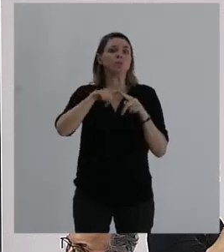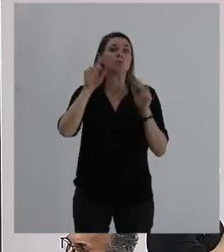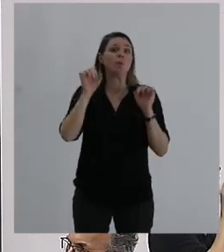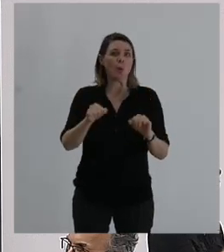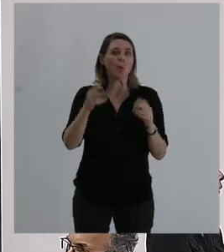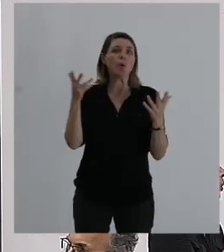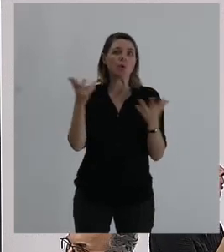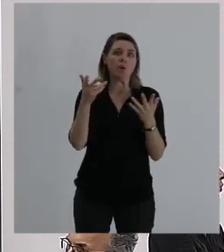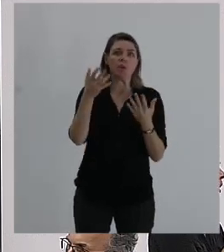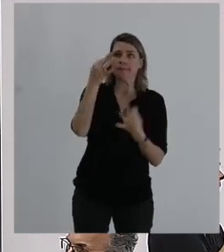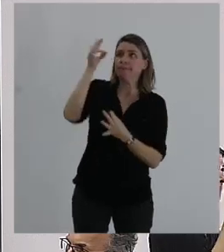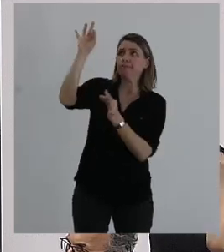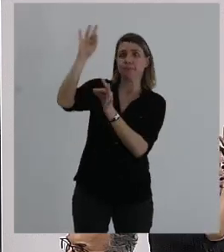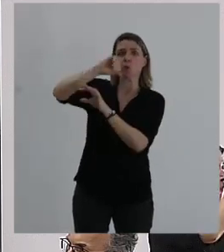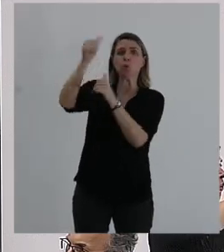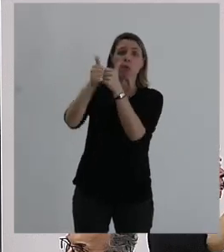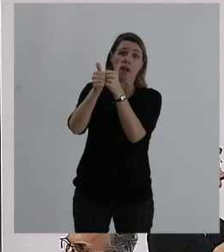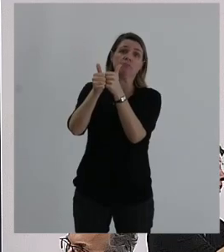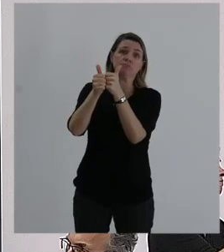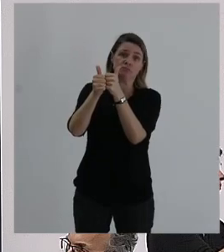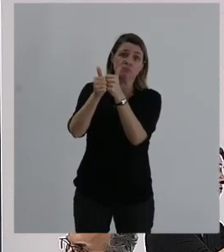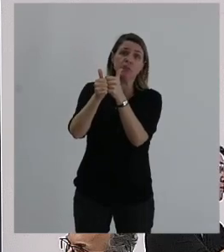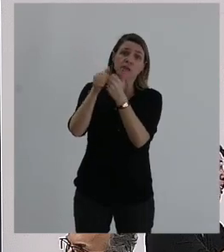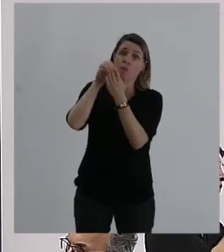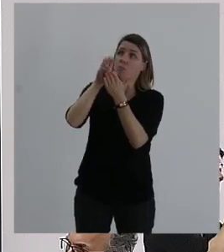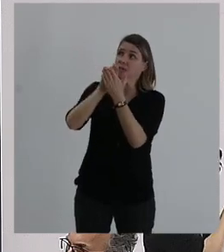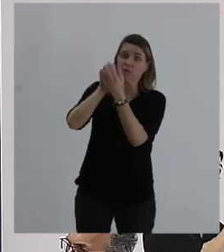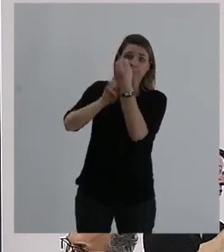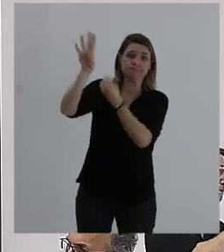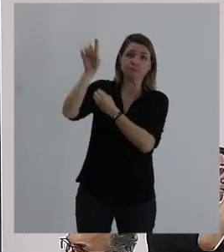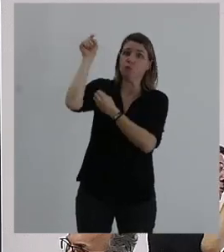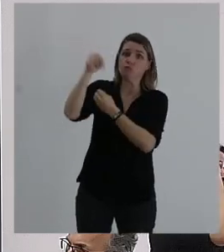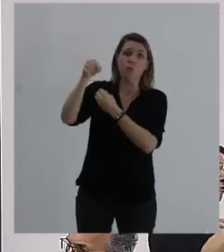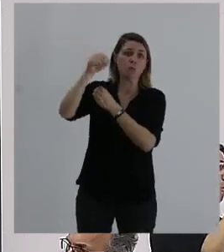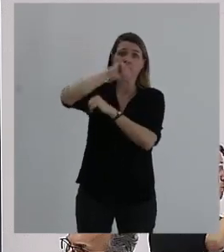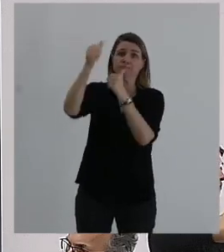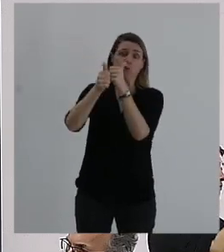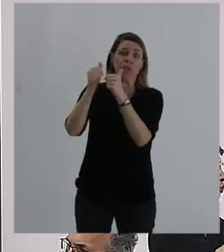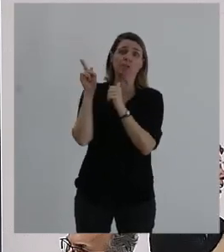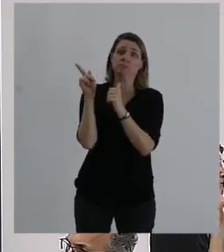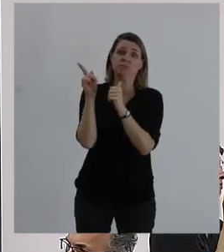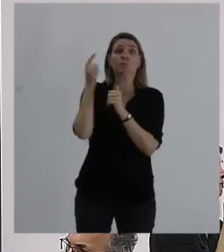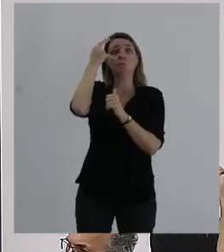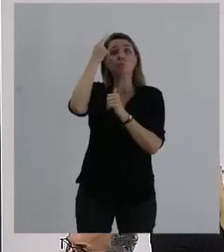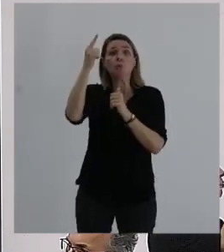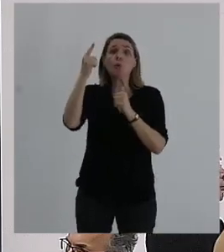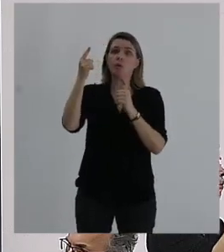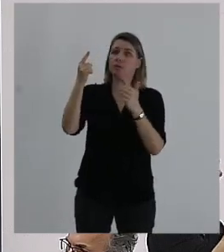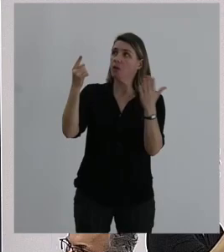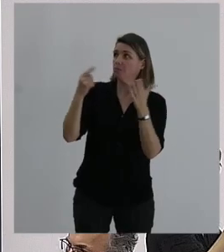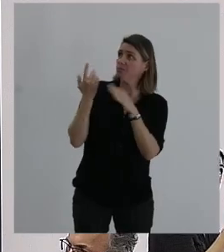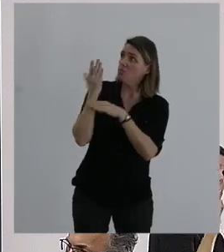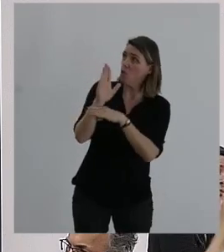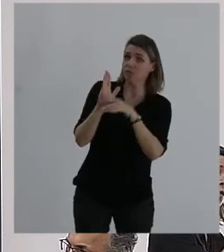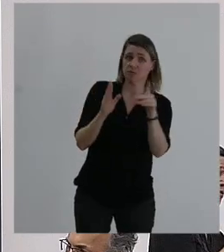c'est de remonter bien aux tutelles, là-dessus, un message dans ce sens pour justement renvoyer en vitrine toute